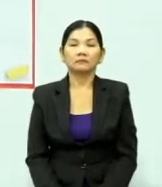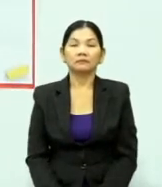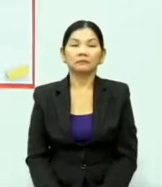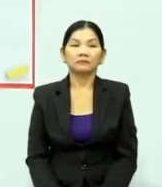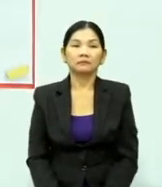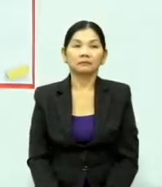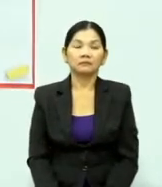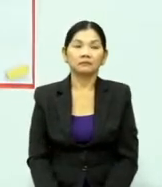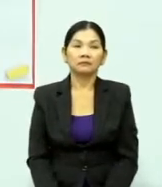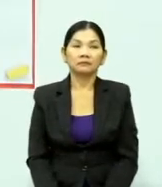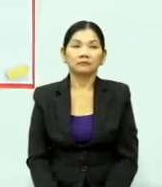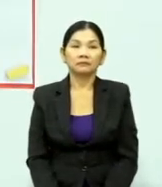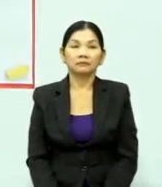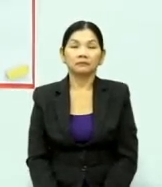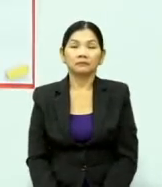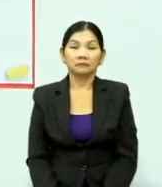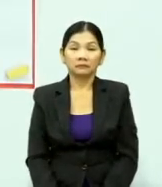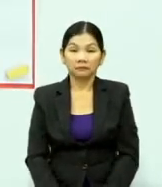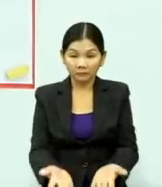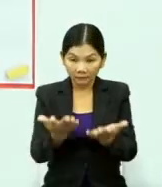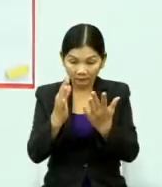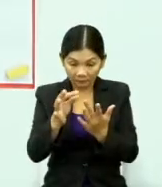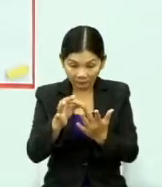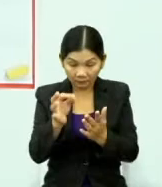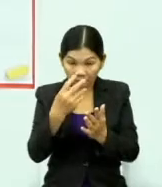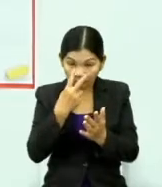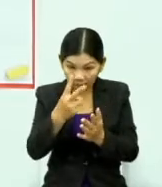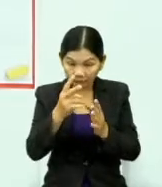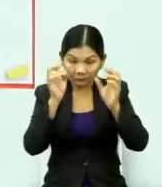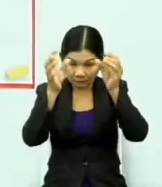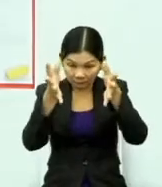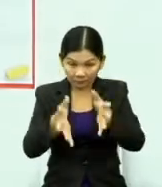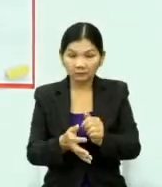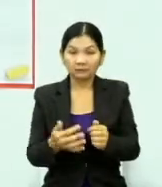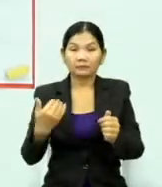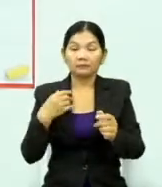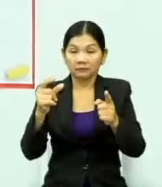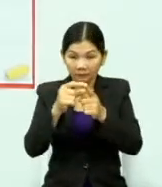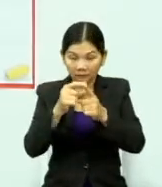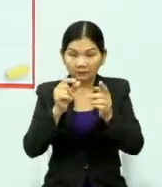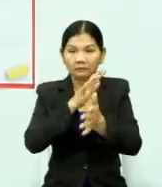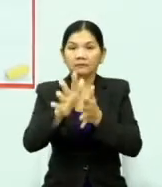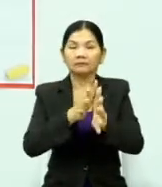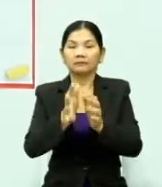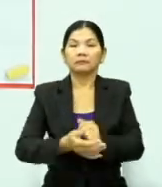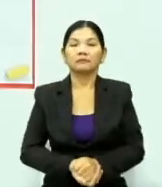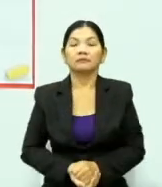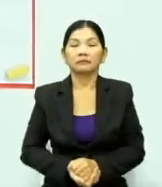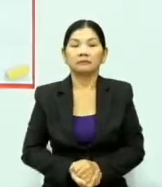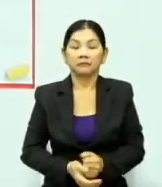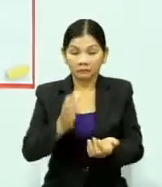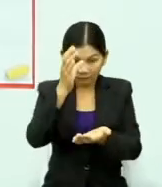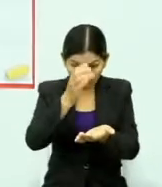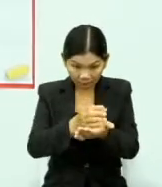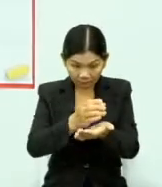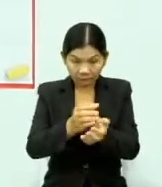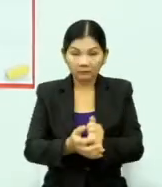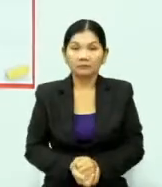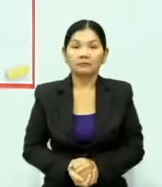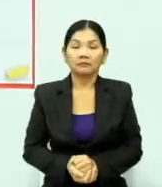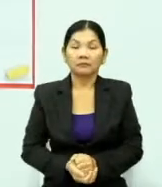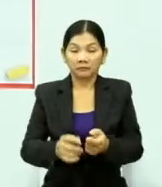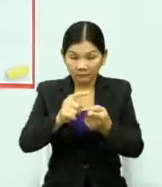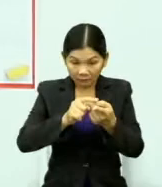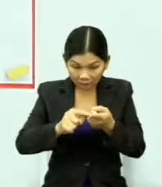Chà, ọc con. Ê lời con tiếng toát cho mùi nè cừu ná. Chà, nhắn bịa nơi dương ăn thá. Cà. Nhắn dương